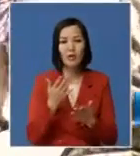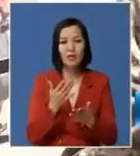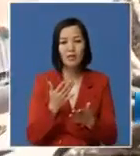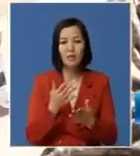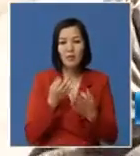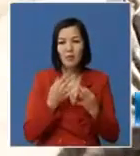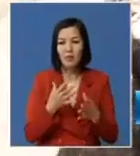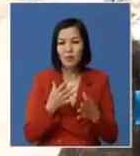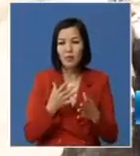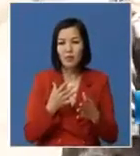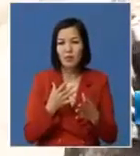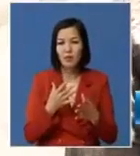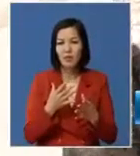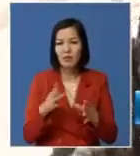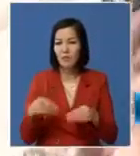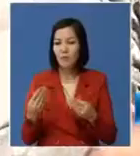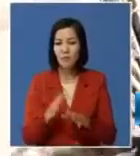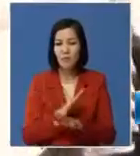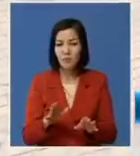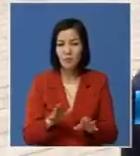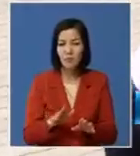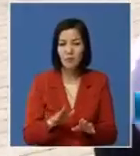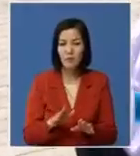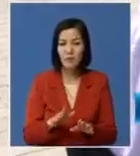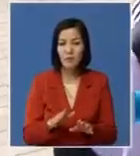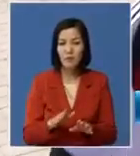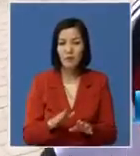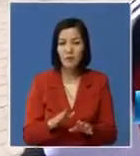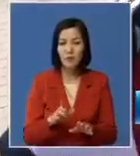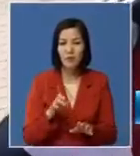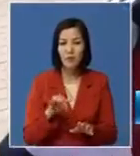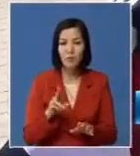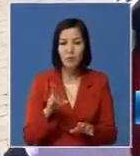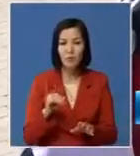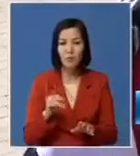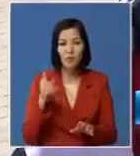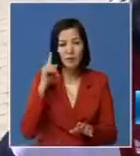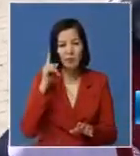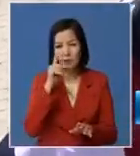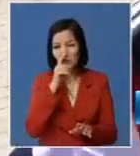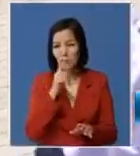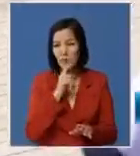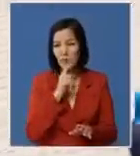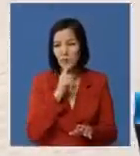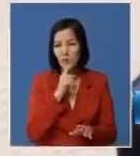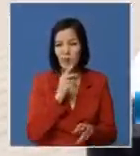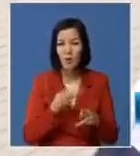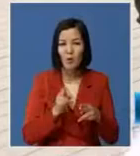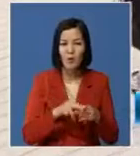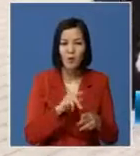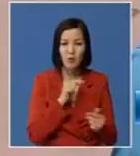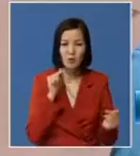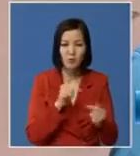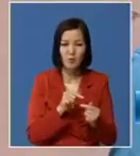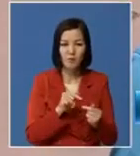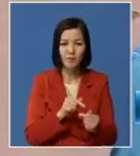көрі үйін апарсын деген ғой ол. Рахмет. Көмекерсіген түсінбеймін де түсінгім келмейді де оған мен өте қарсын да қанша жас болса